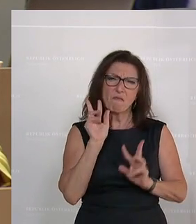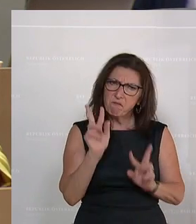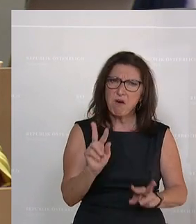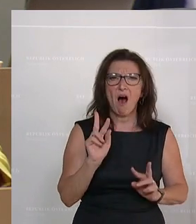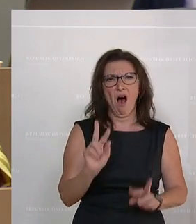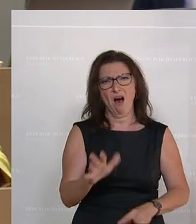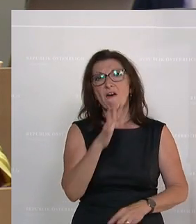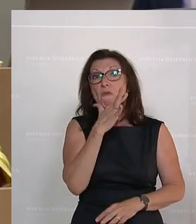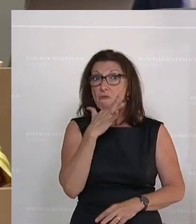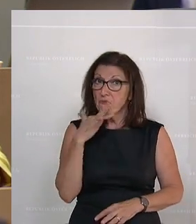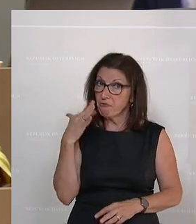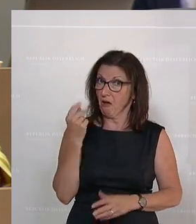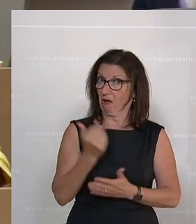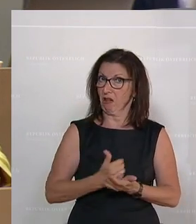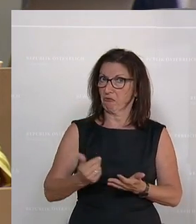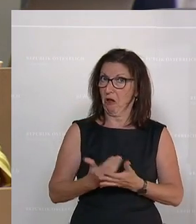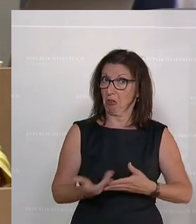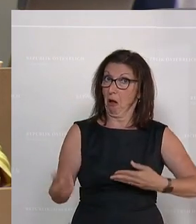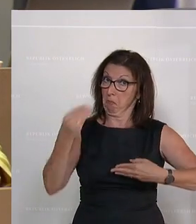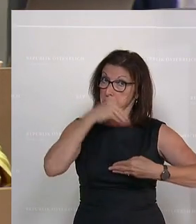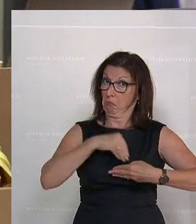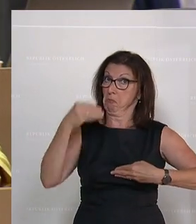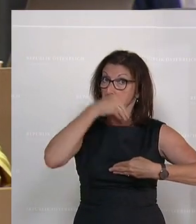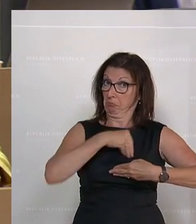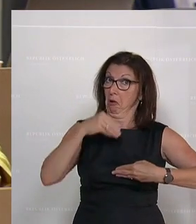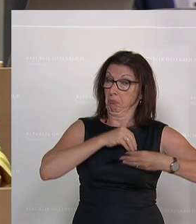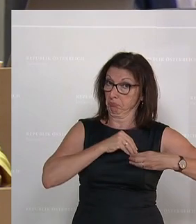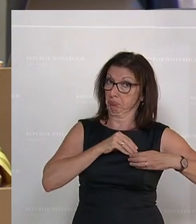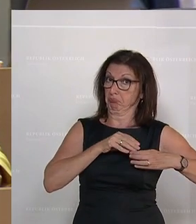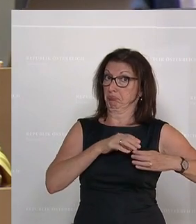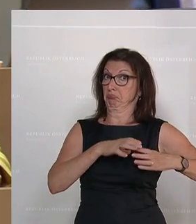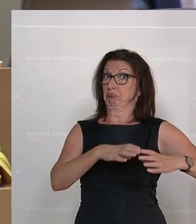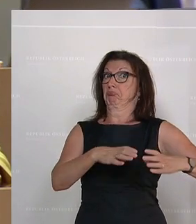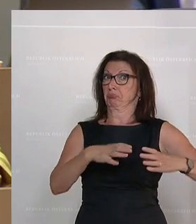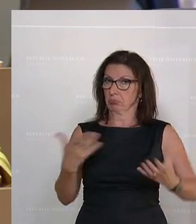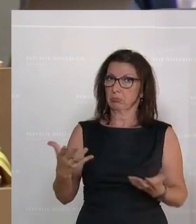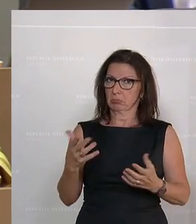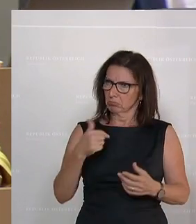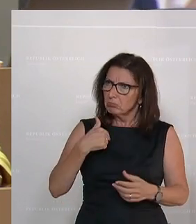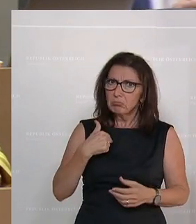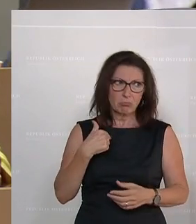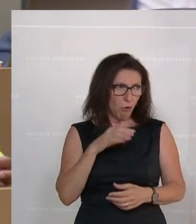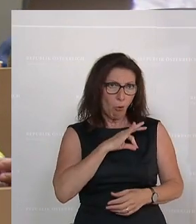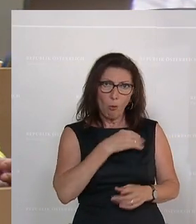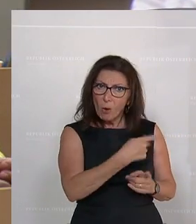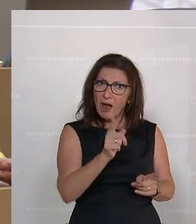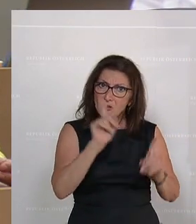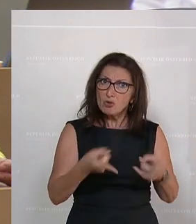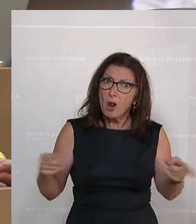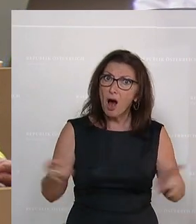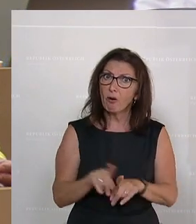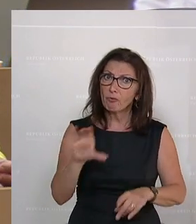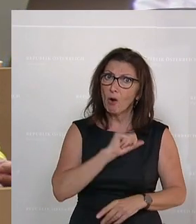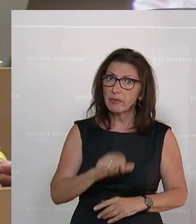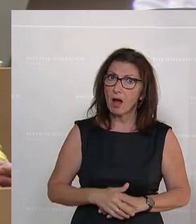und fühlen sich die taschen kolleginnen kollegen da müssen unsere kolleginnen auch dabei sein auf der bühne und am erfolg